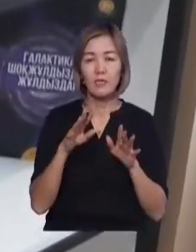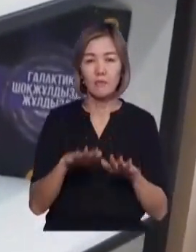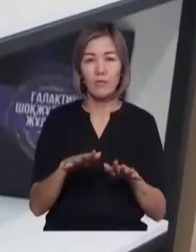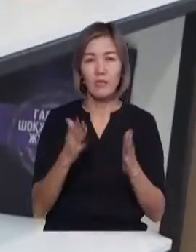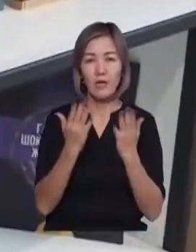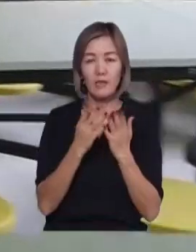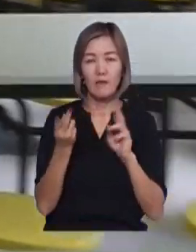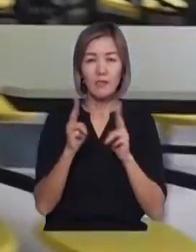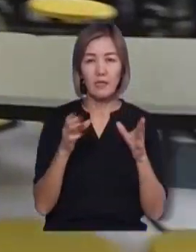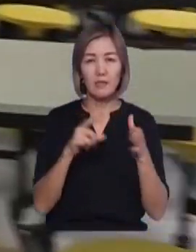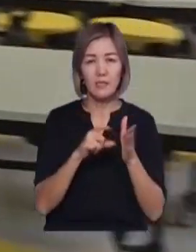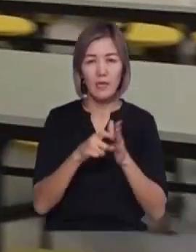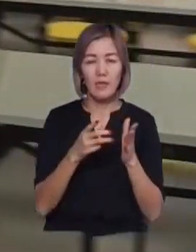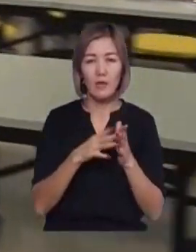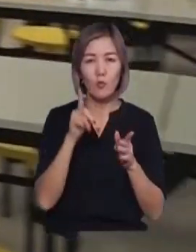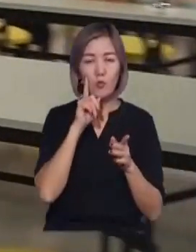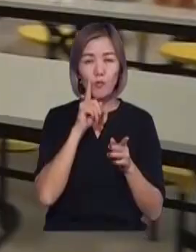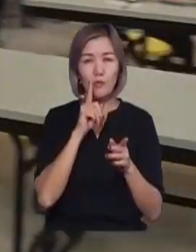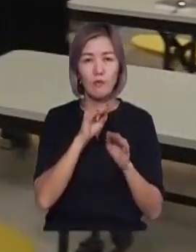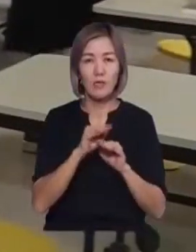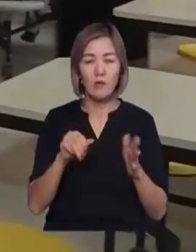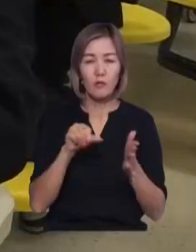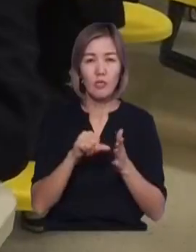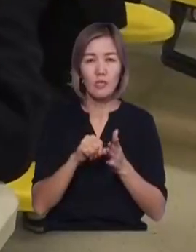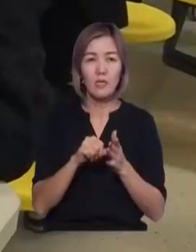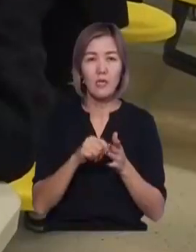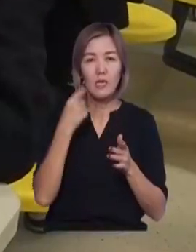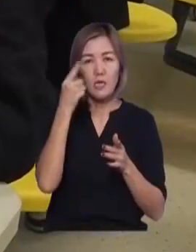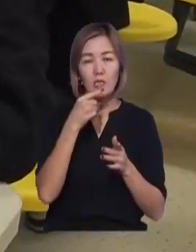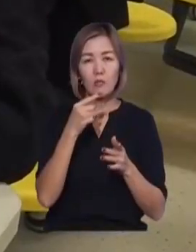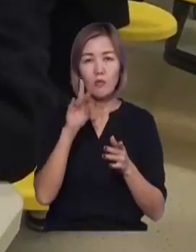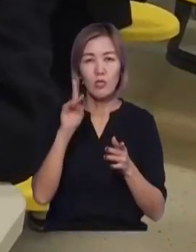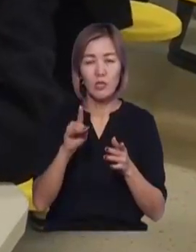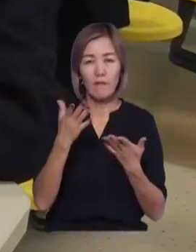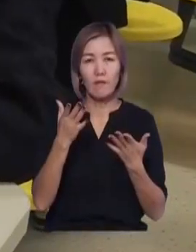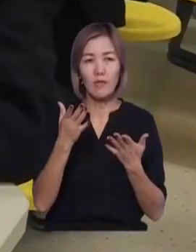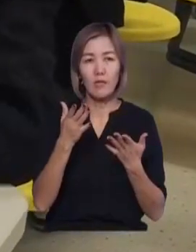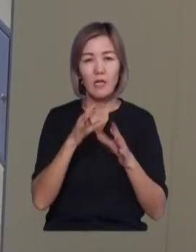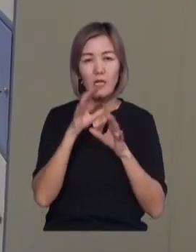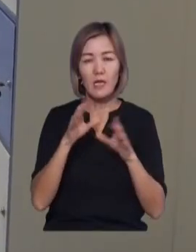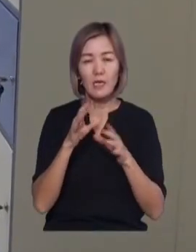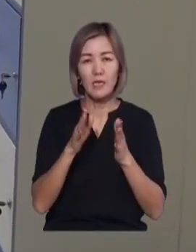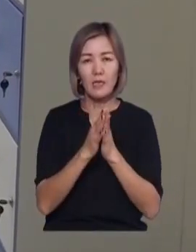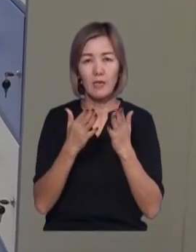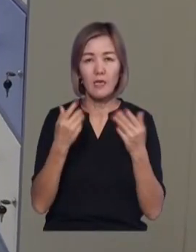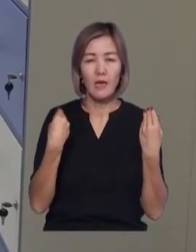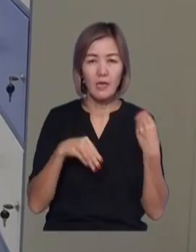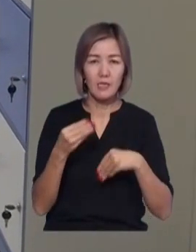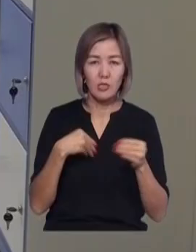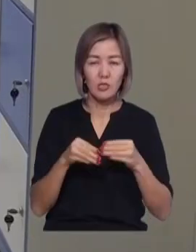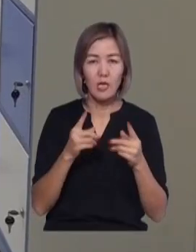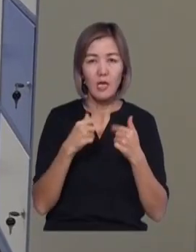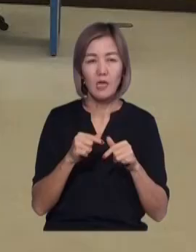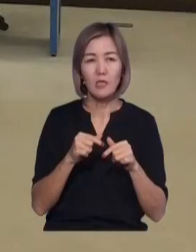актовые и танцевальные залы. Для удобства учащихся предусмотрены индивидуальные шкафы для хранения учебного материала и одежды. Также